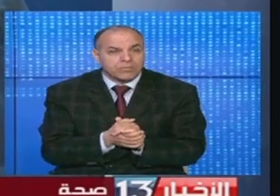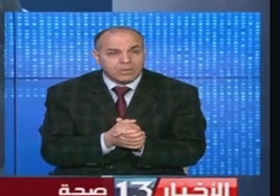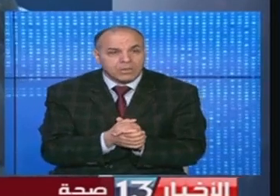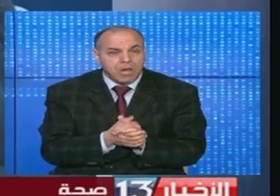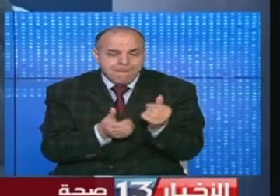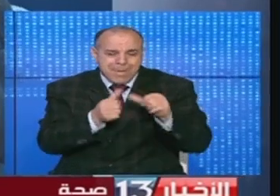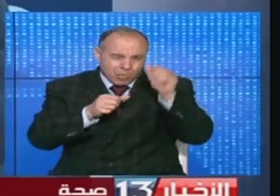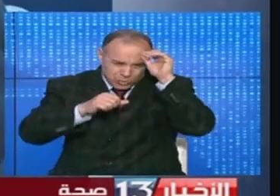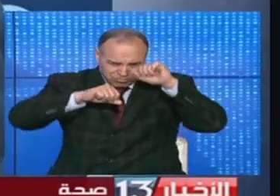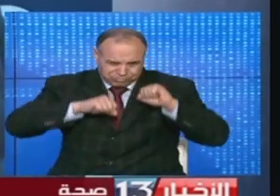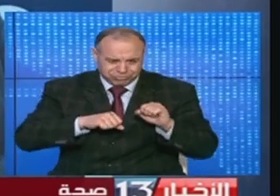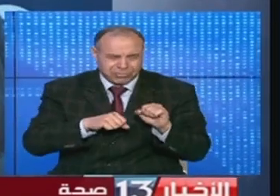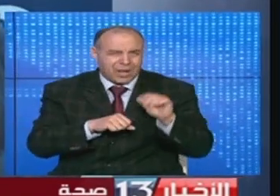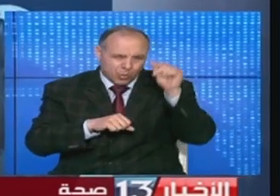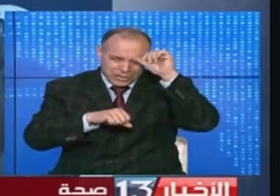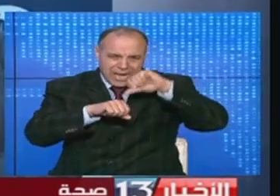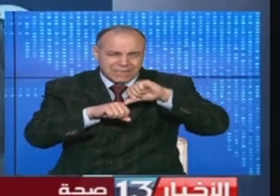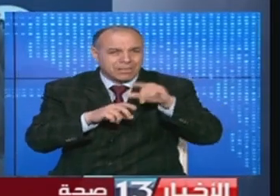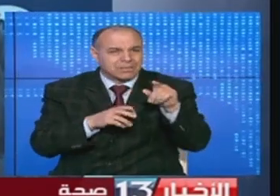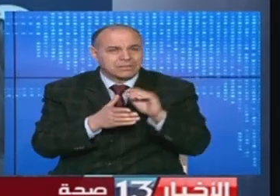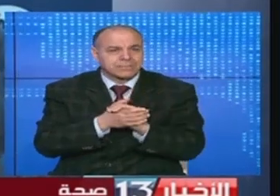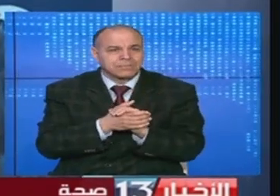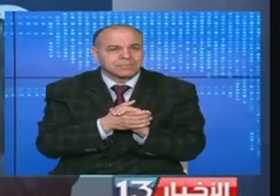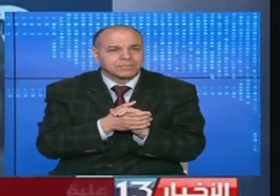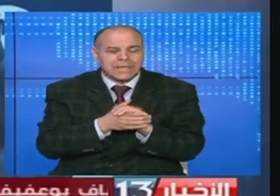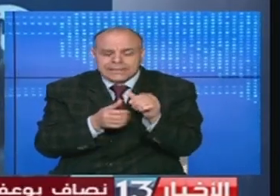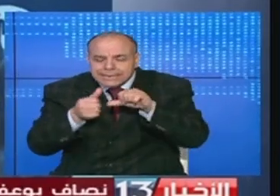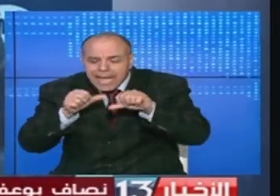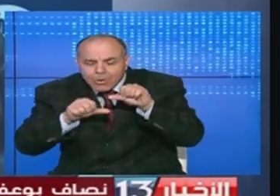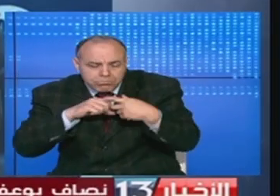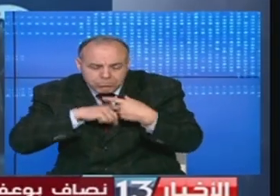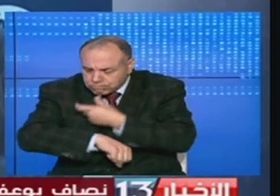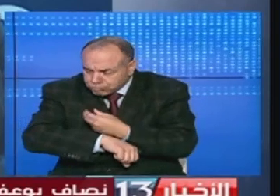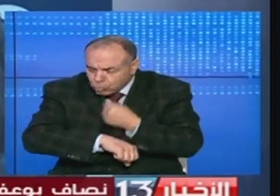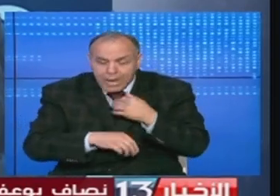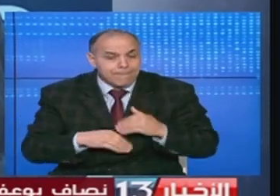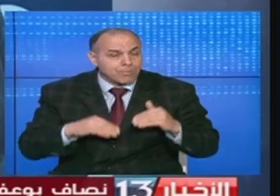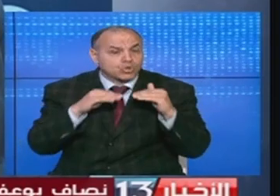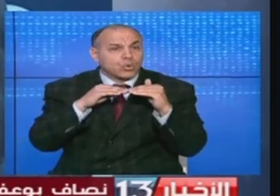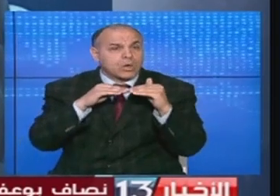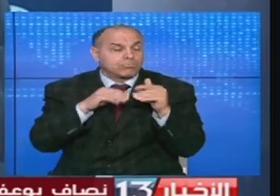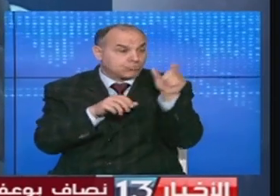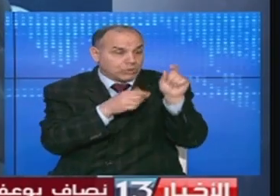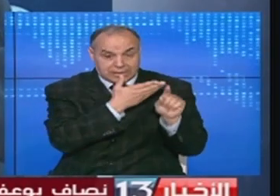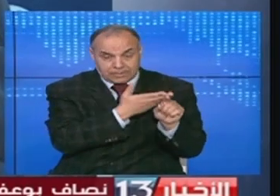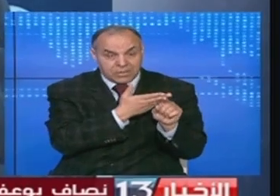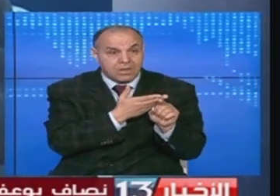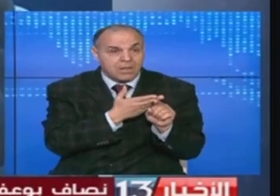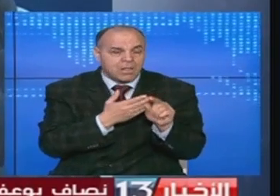المخبر المرجع يقوم بعمليات التحليل جديه على المستوى اه امتاعو